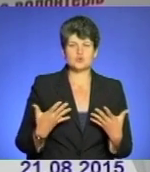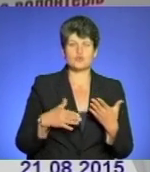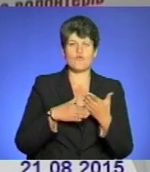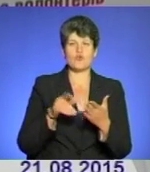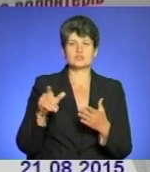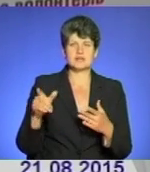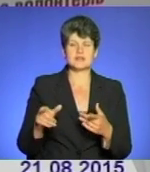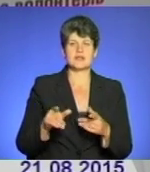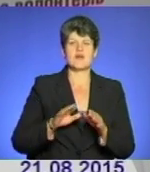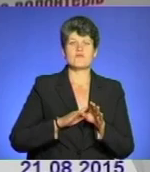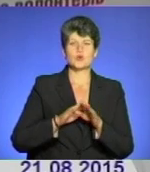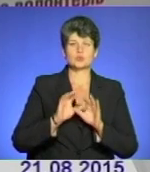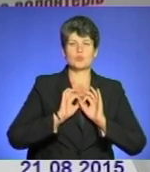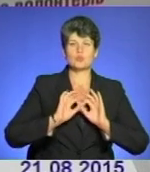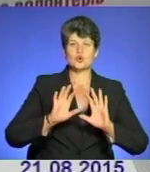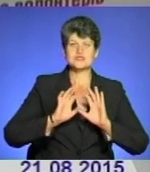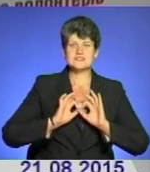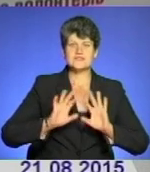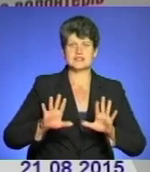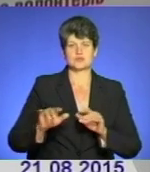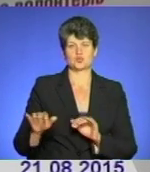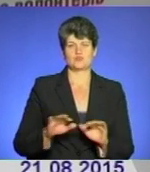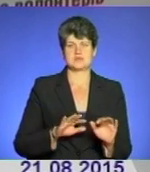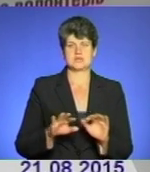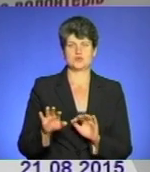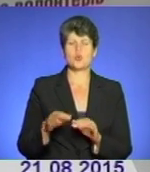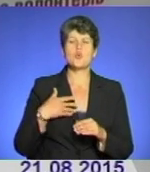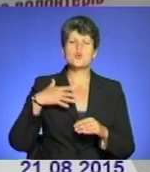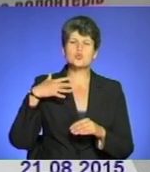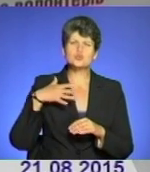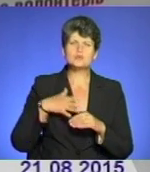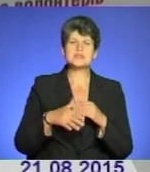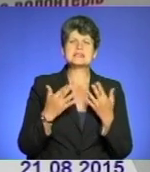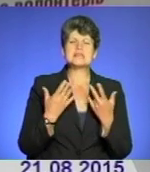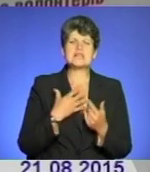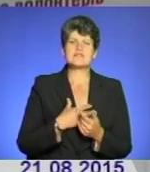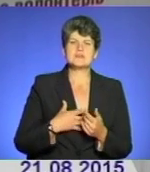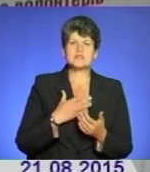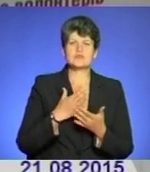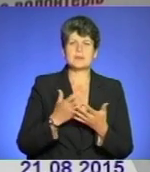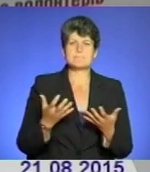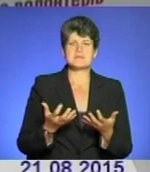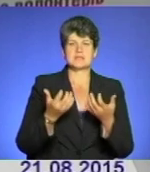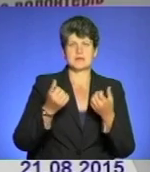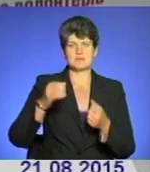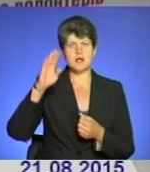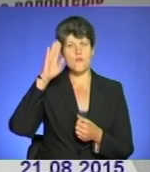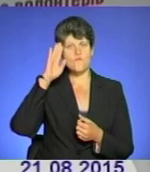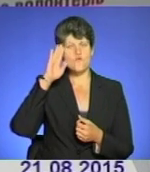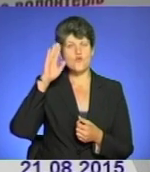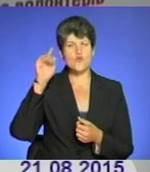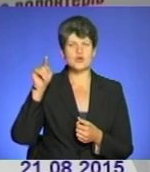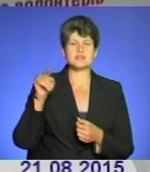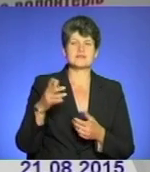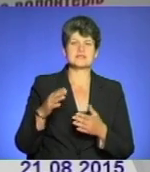виконую і просвітницьку місію, оскільки розумію, наскільки важливою є підтримка воїнів десь